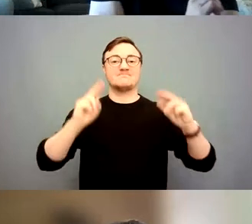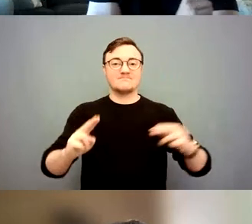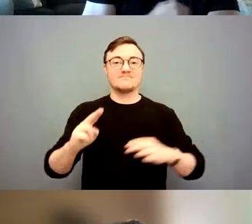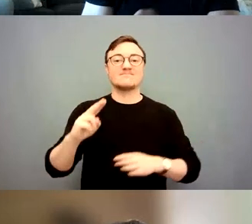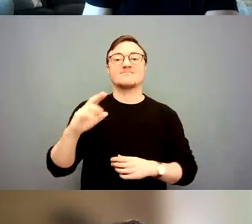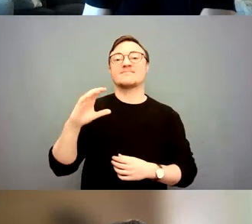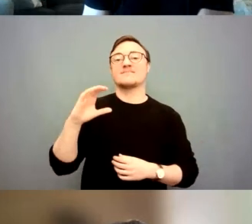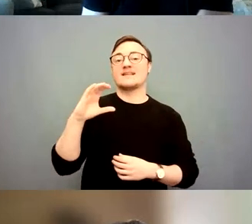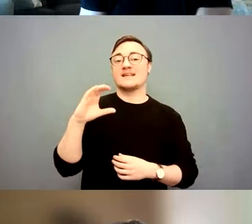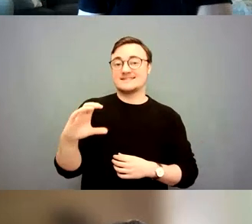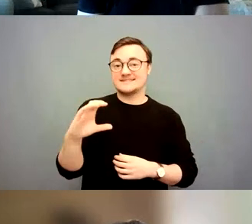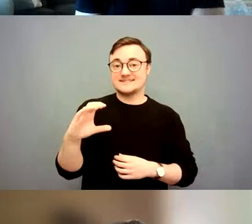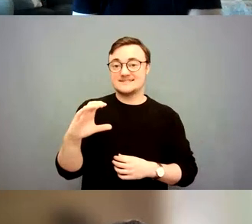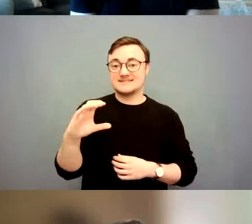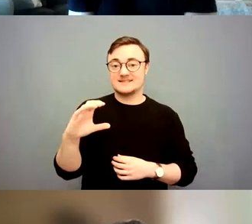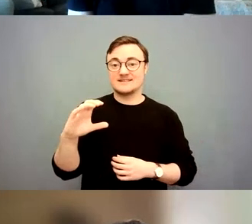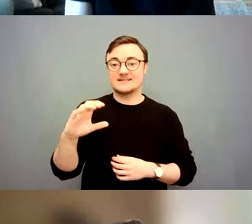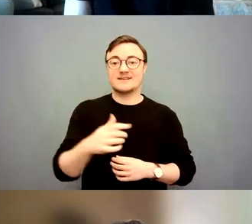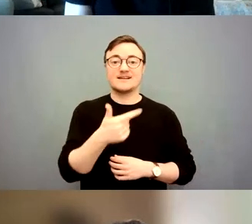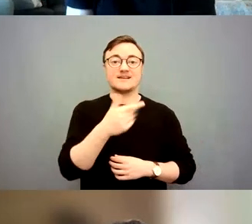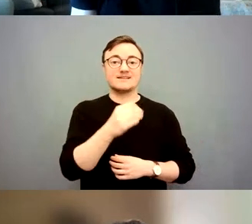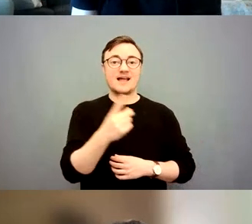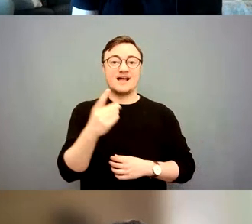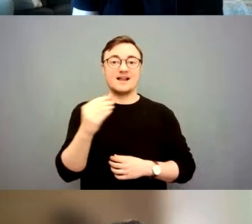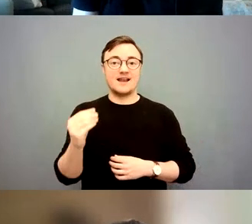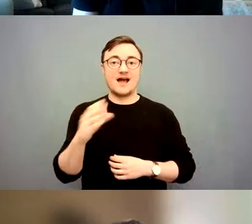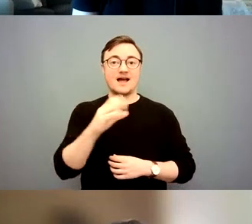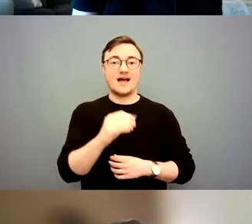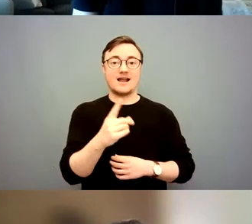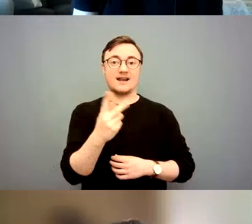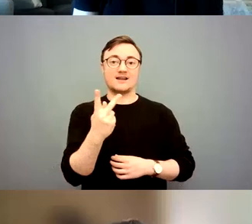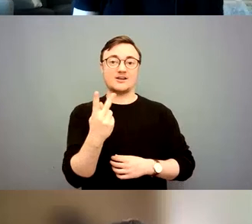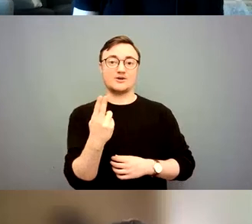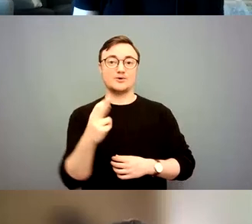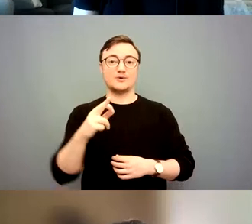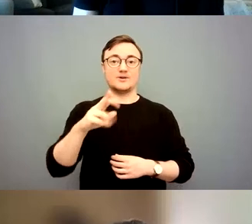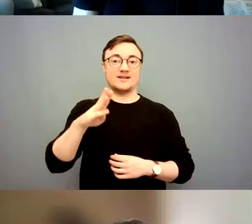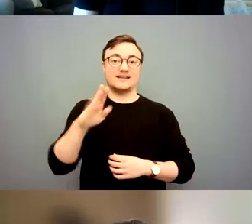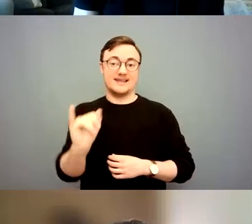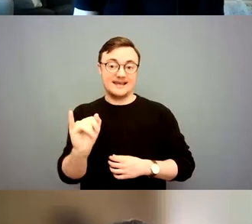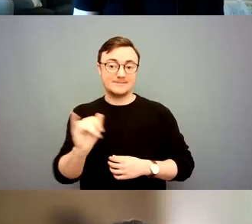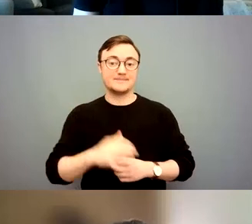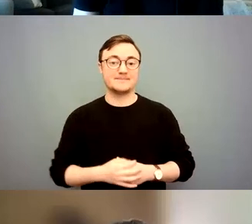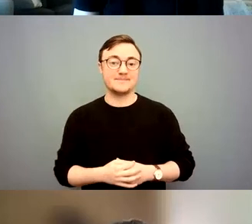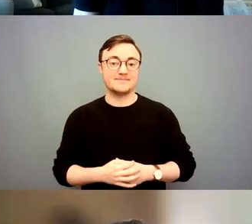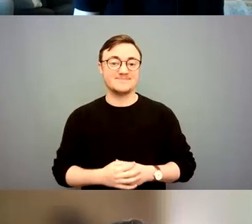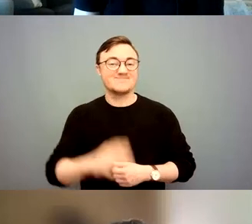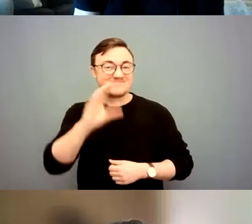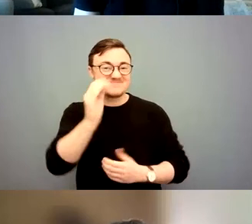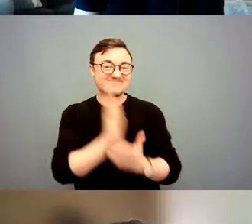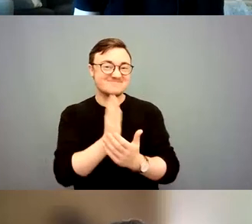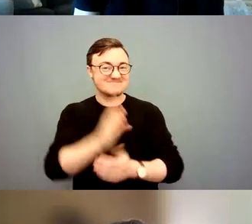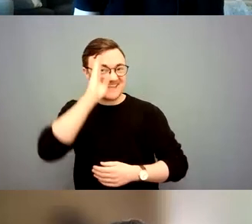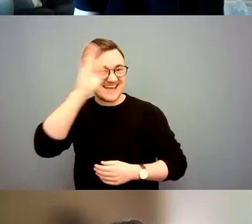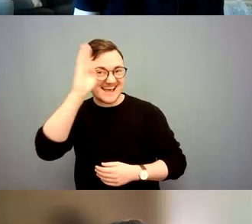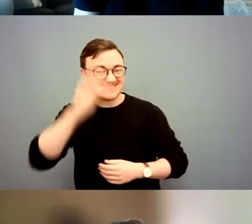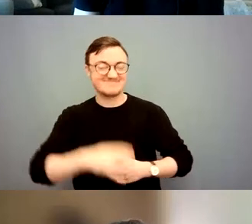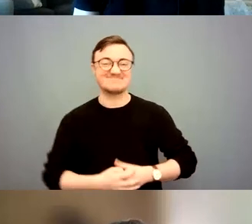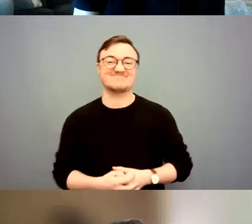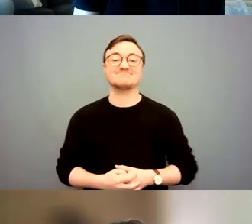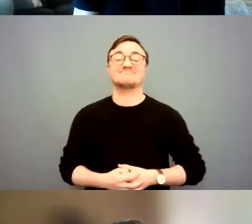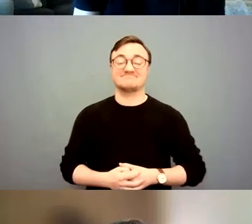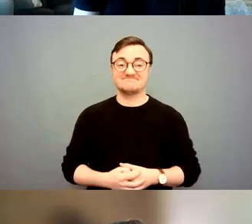Socialdemokraterna representeras av Talla Al-Kurdi. Förlåt. Ja, det stämmer. Hej på er.